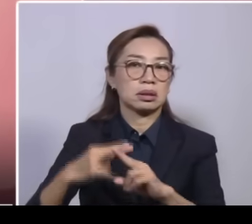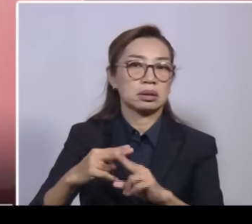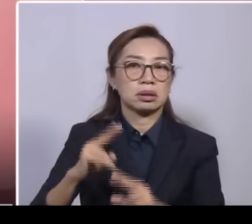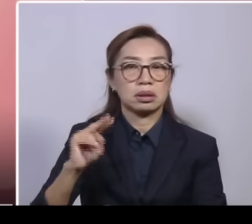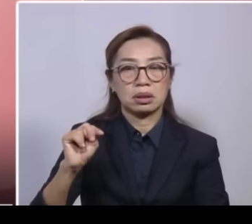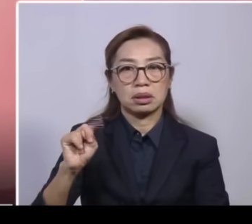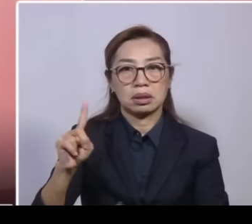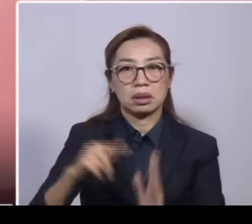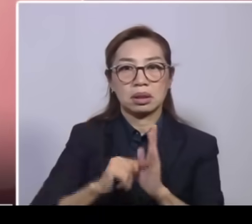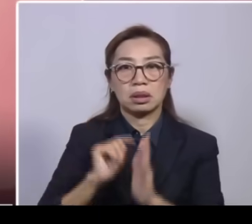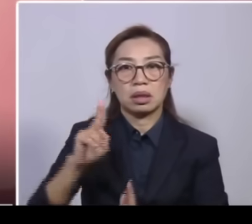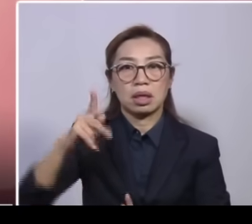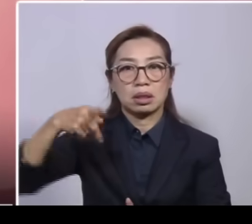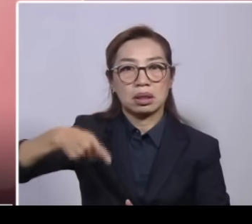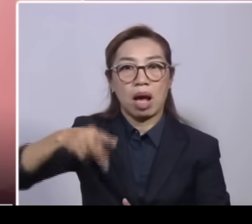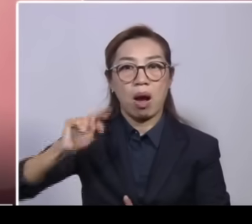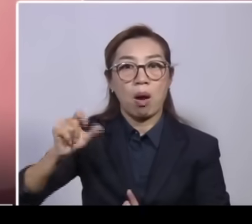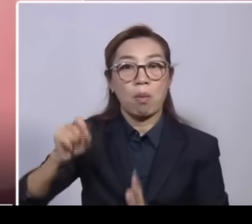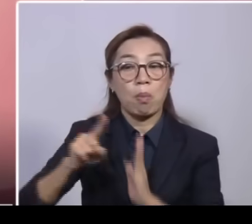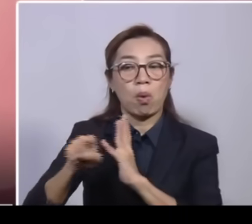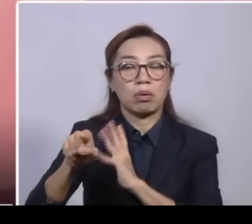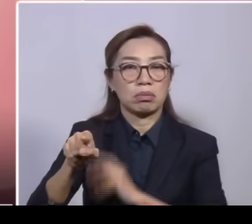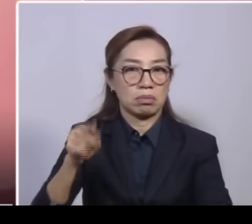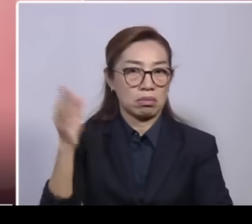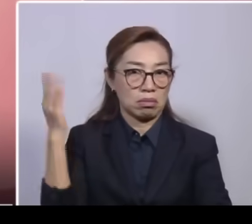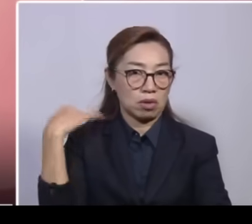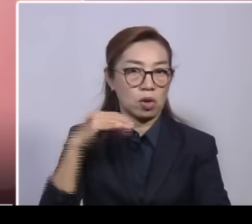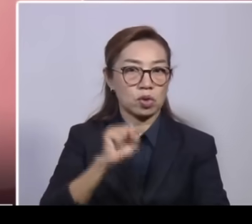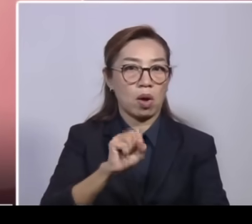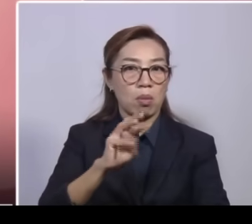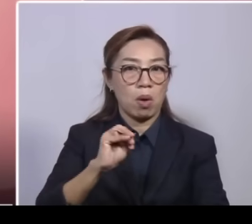เอกณัฐพงษ์นาคพาณิชย์นะคะซึ่งเป็นอดีตเลขาธิการสภาความมั่นคงแห่งชาติ